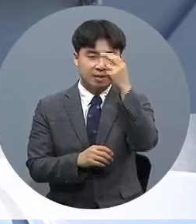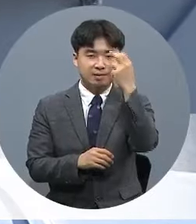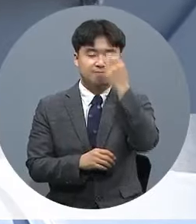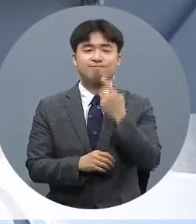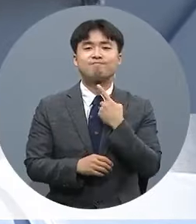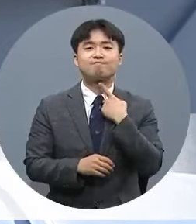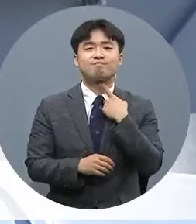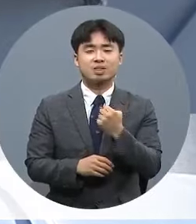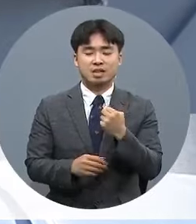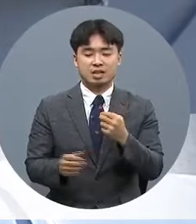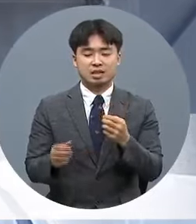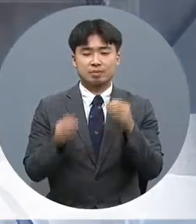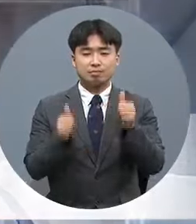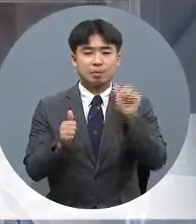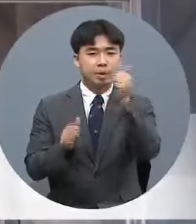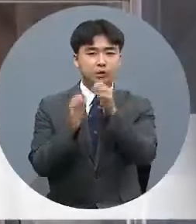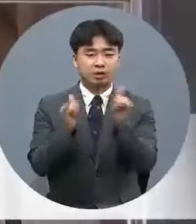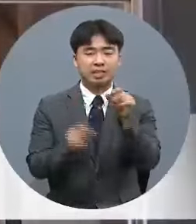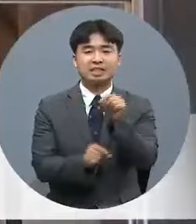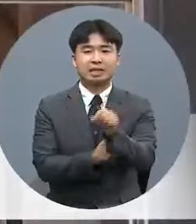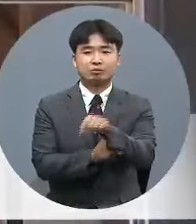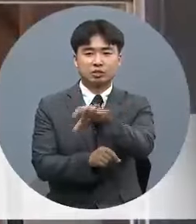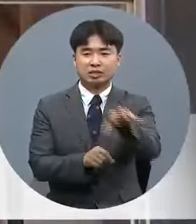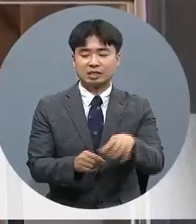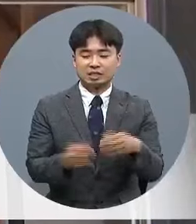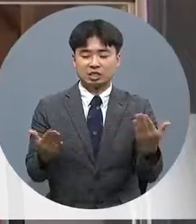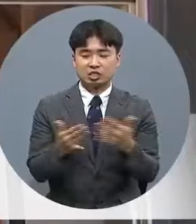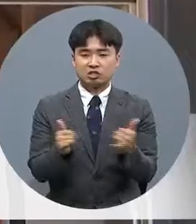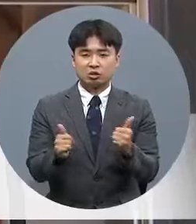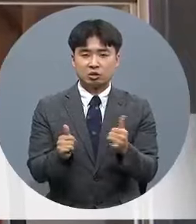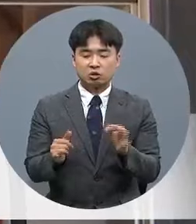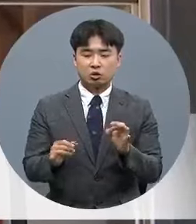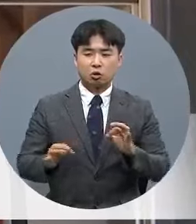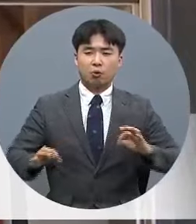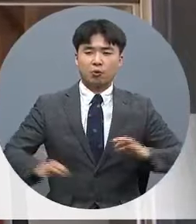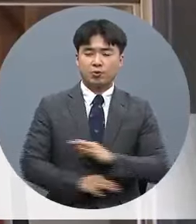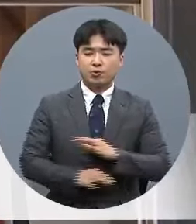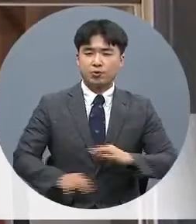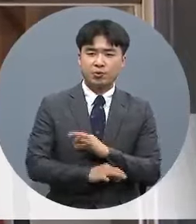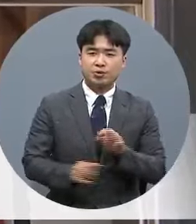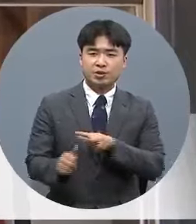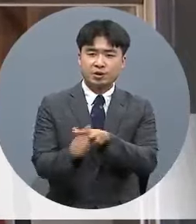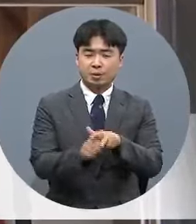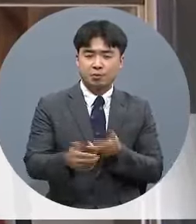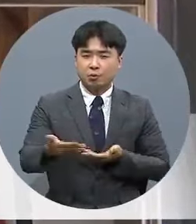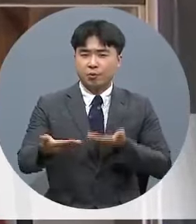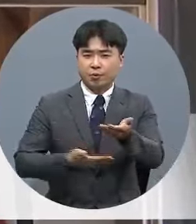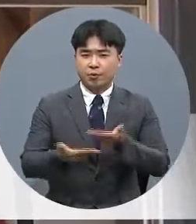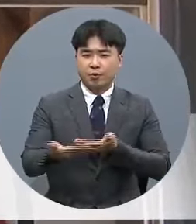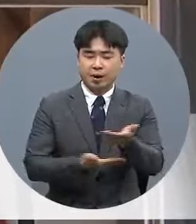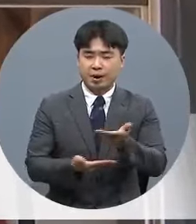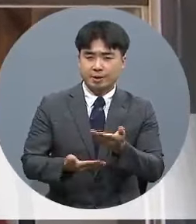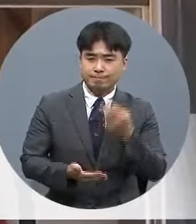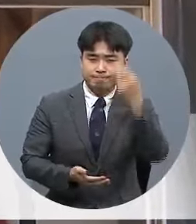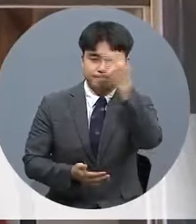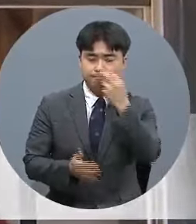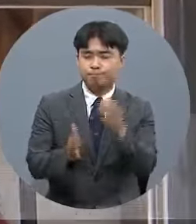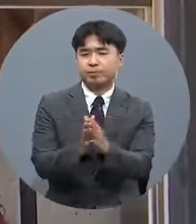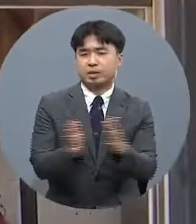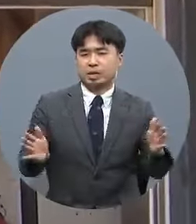직원에게 대가를 받고 수사 정보를 넘겨준 수사 청탁 의혹과 관련해 검찰 수사가 속도를 내고